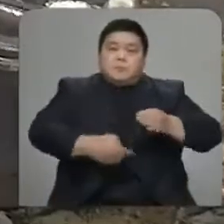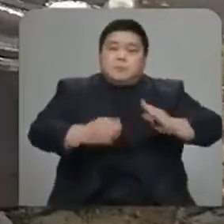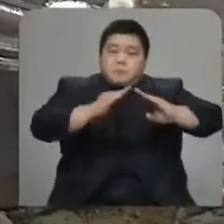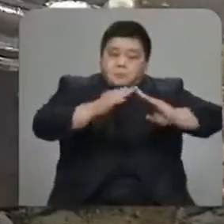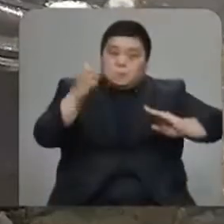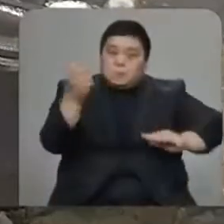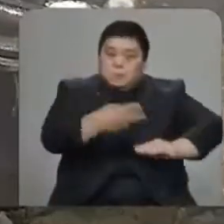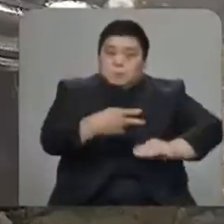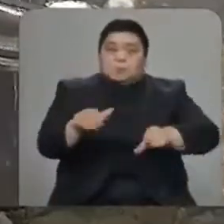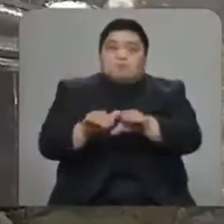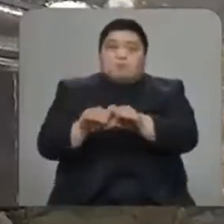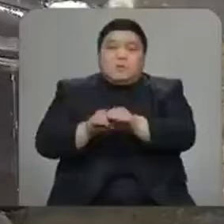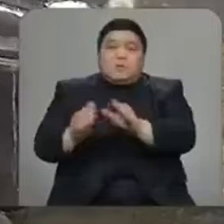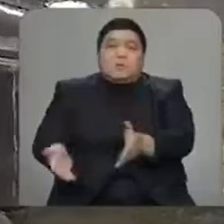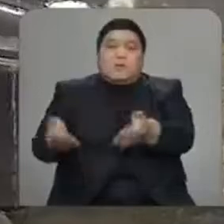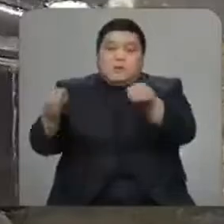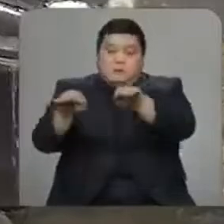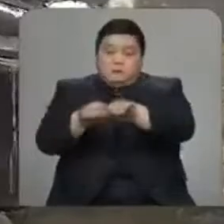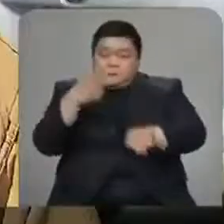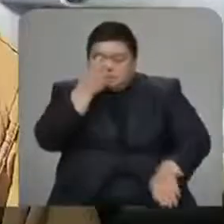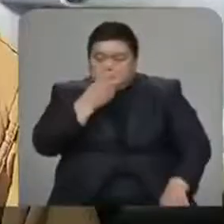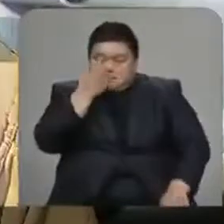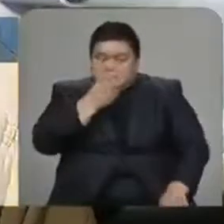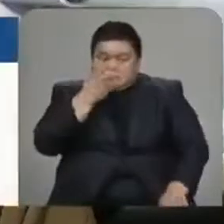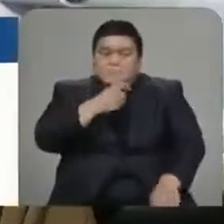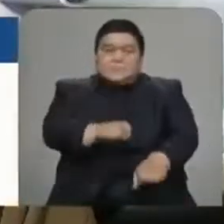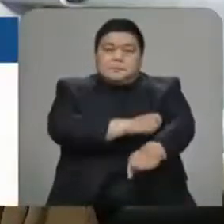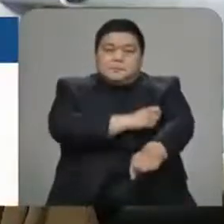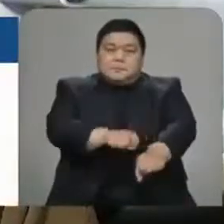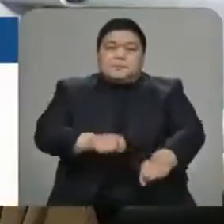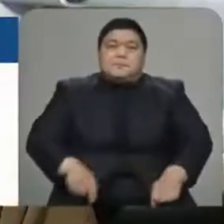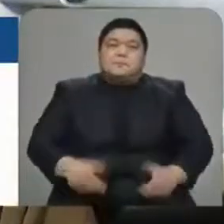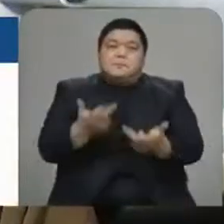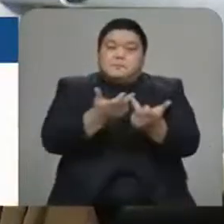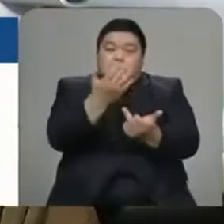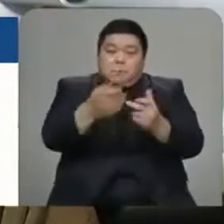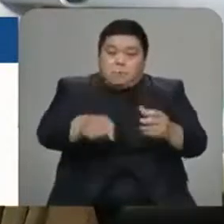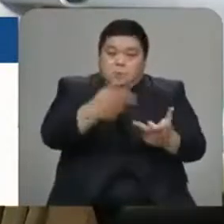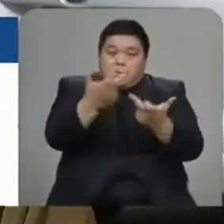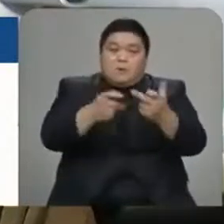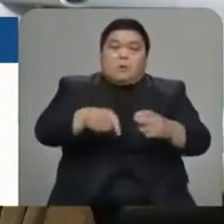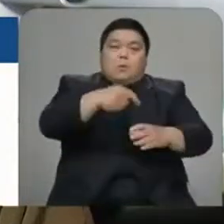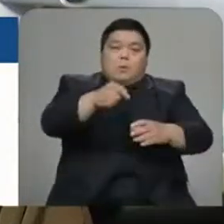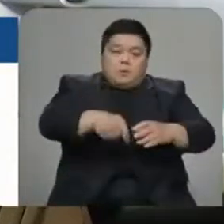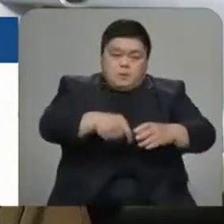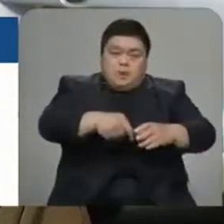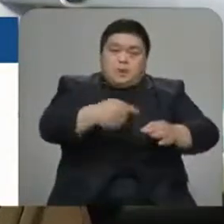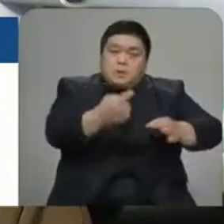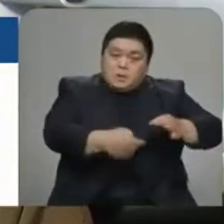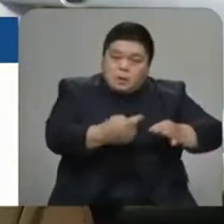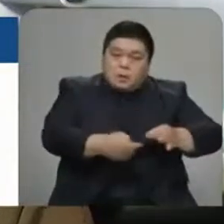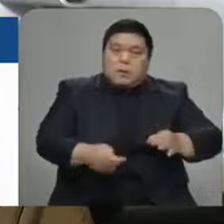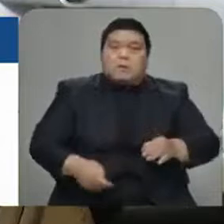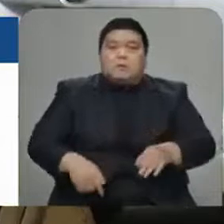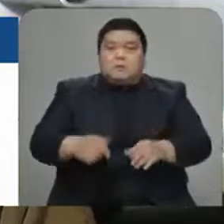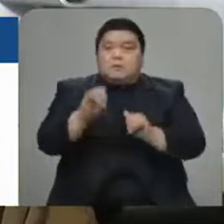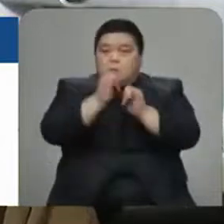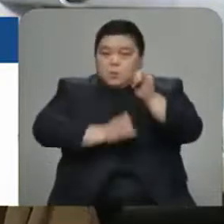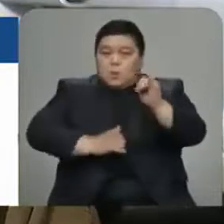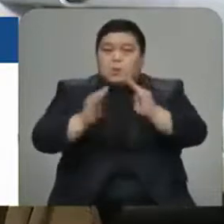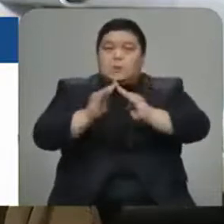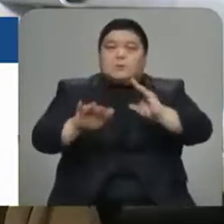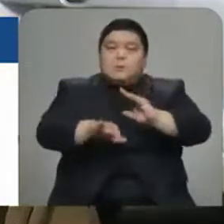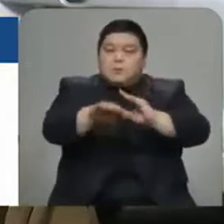대상입니다. 봄철에 산불이 발생하면 산 속에 있는 절이라든가 문화재라든가 전통 가옥 등이 화재